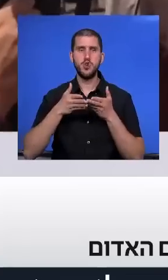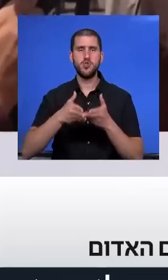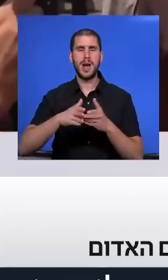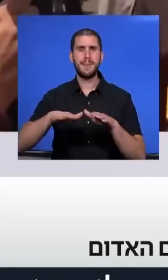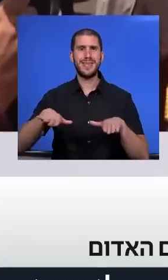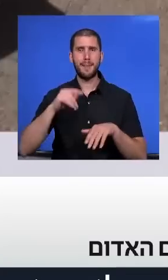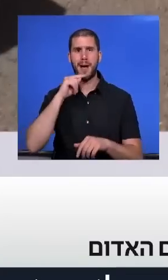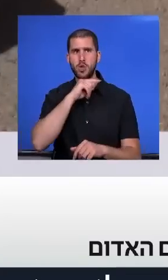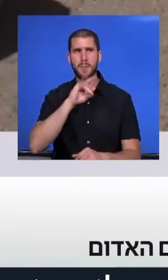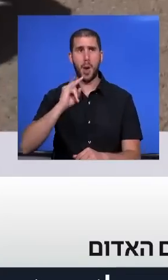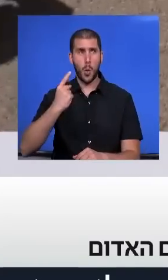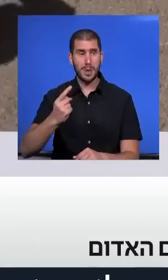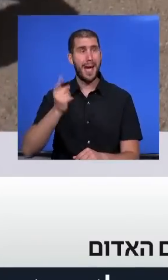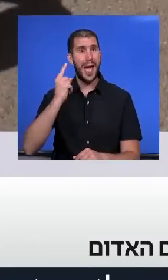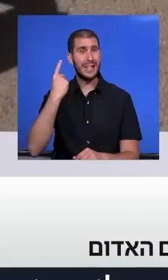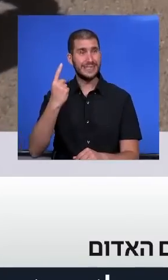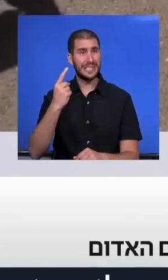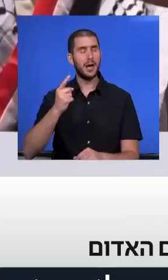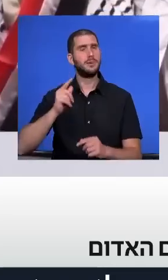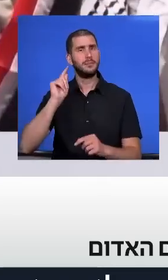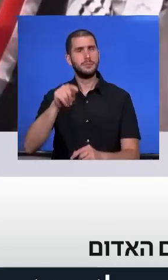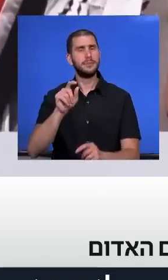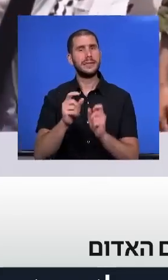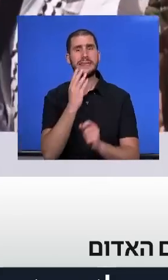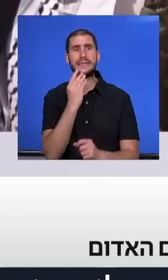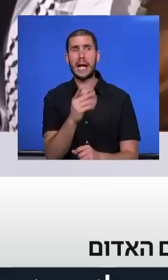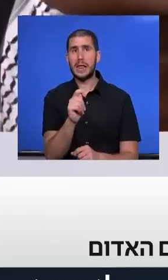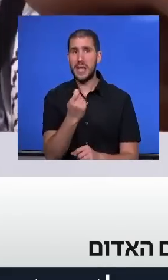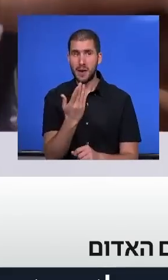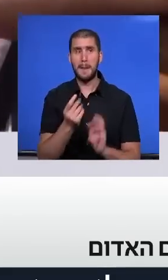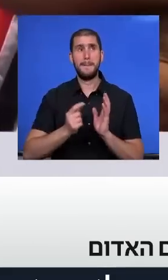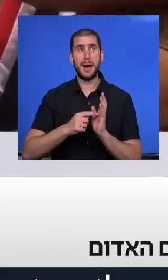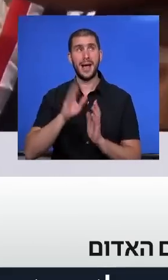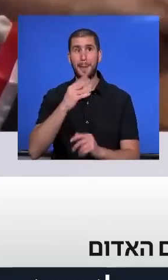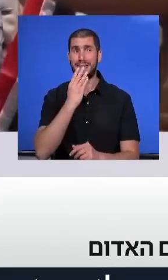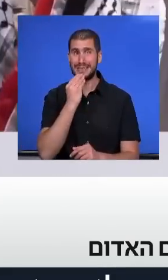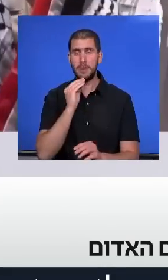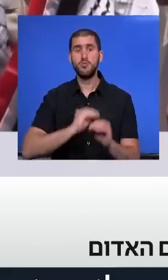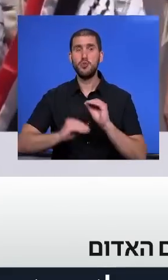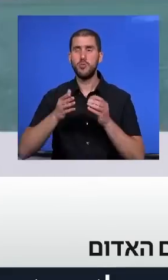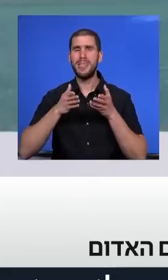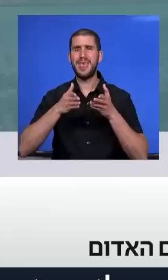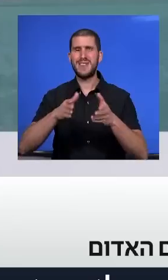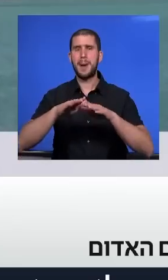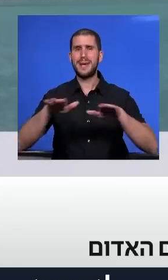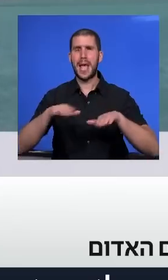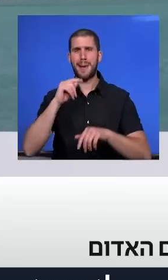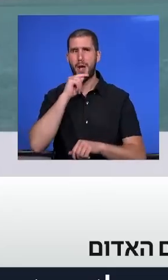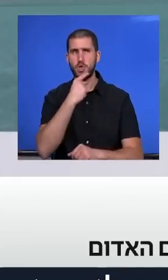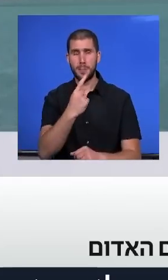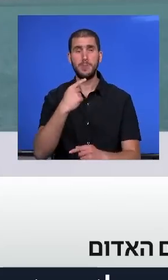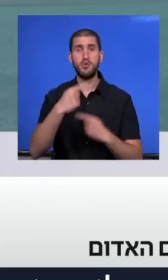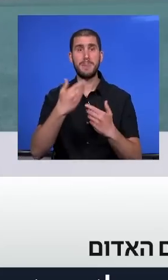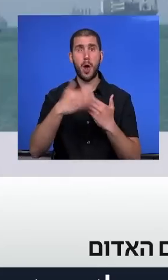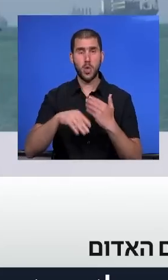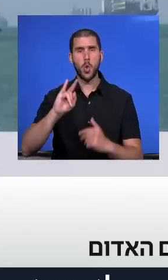ידי החוסים. העזרה הזאת מיכן מכוונת לאוזניים ישראליות, מאחר וגם ישראל משתמשת בנתיבים האלה בים האדום. בשנים האחרונות